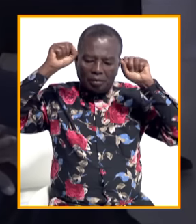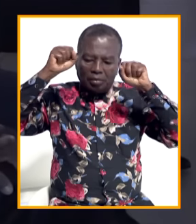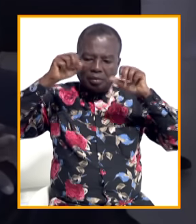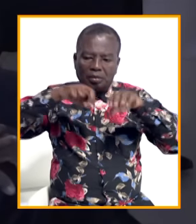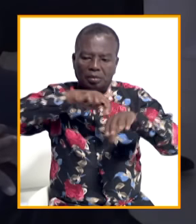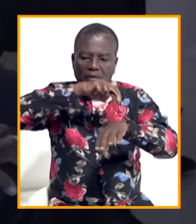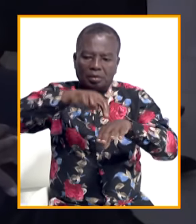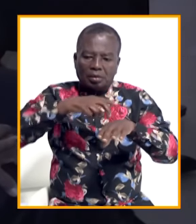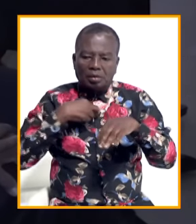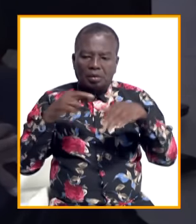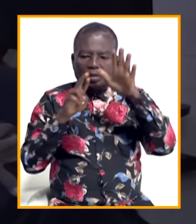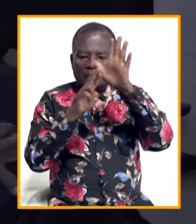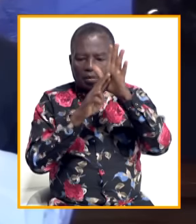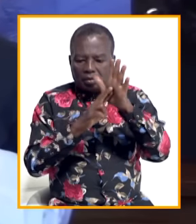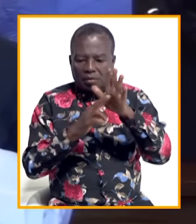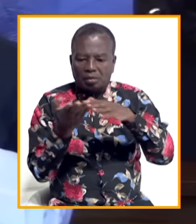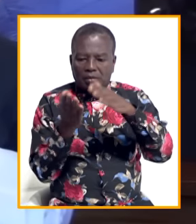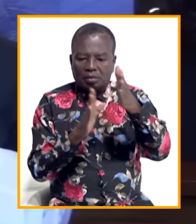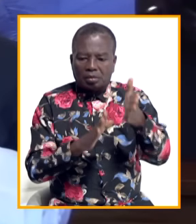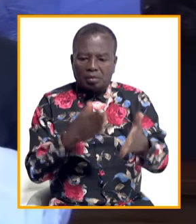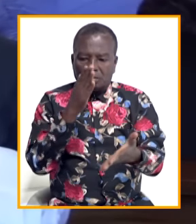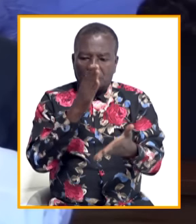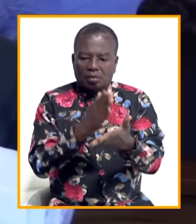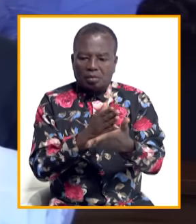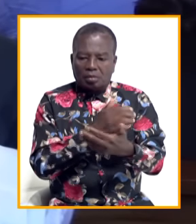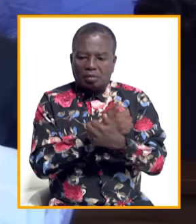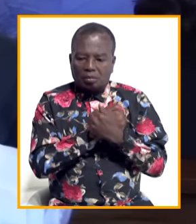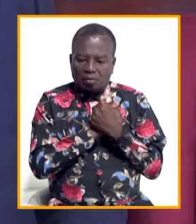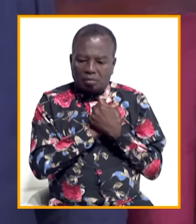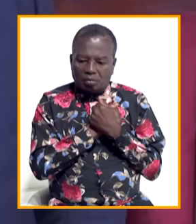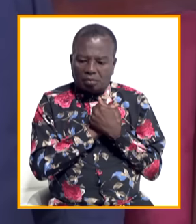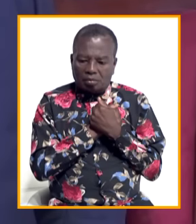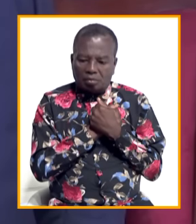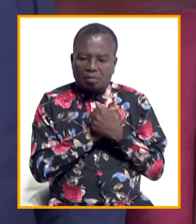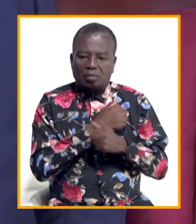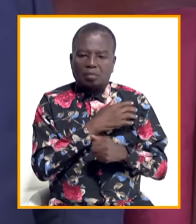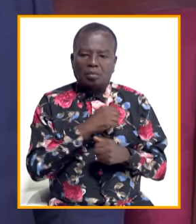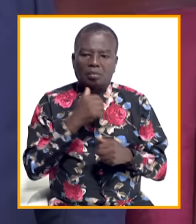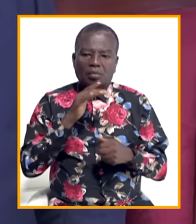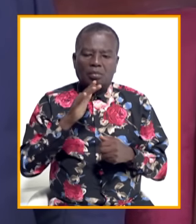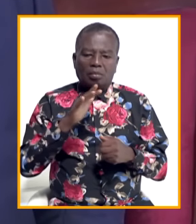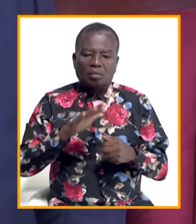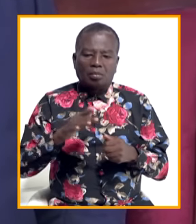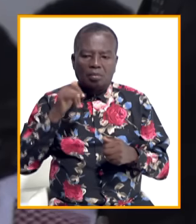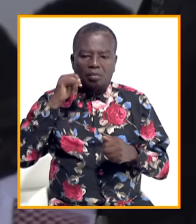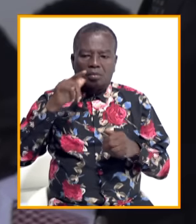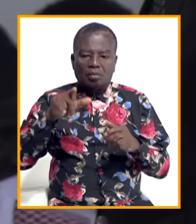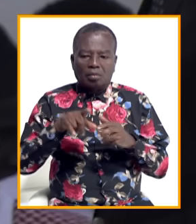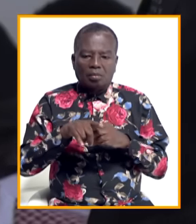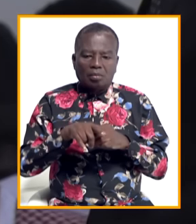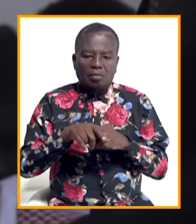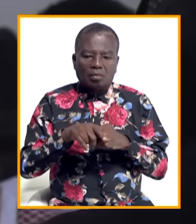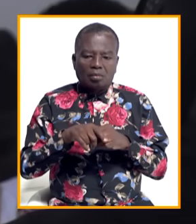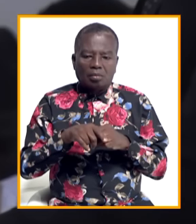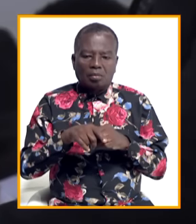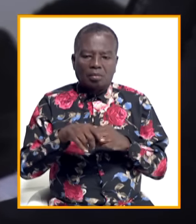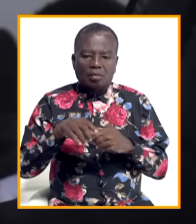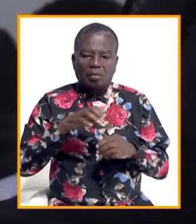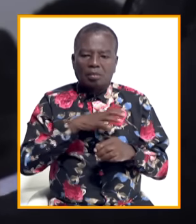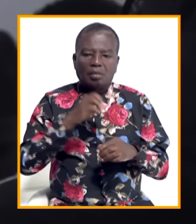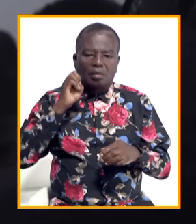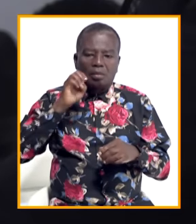du gouvernement. La mort n'arrête pas l'amour, dira Sarah Diarasoba, petite-fille du défunt, dans son éloge funèbre. Elle et